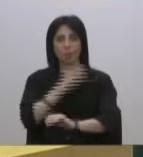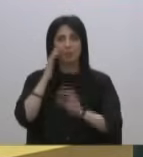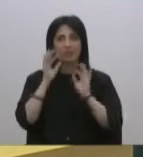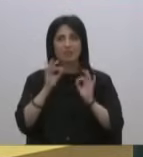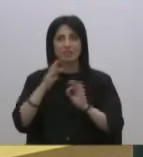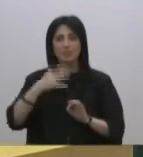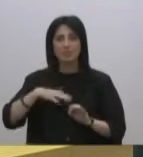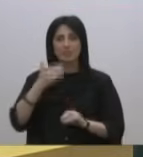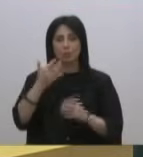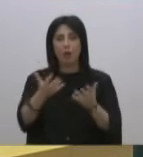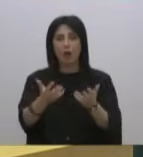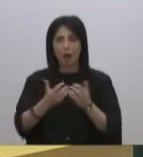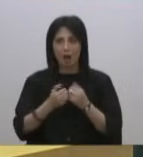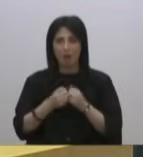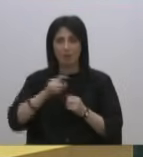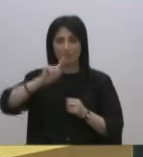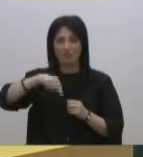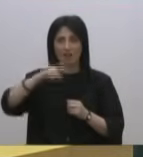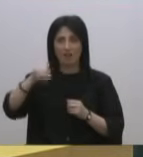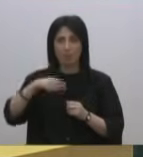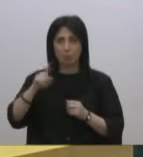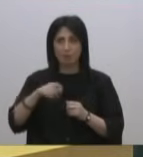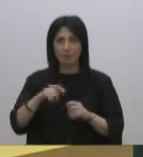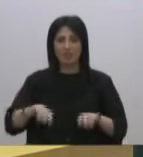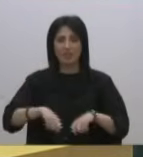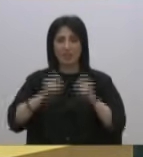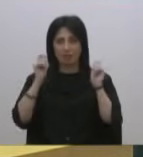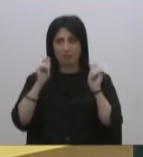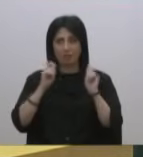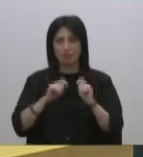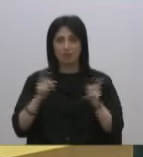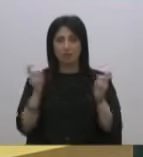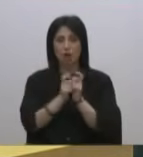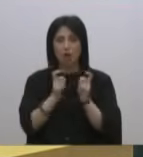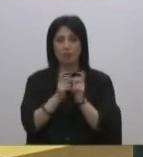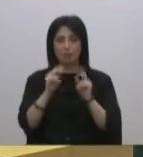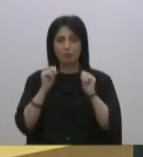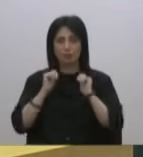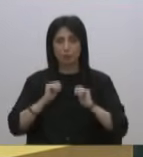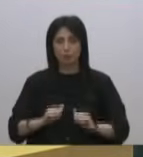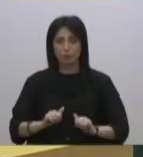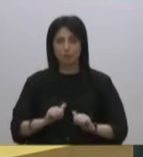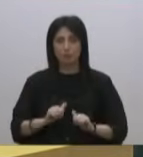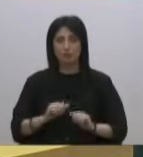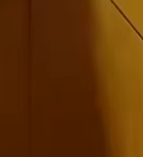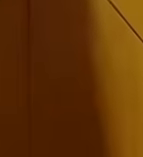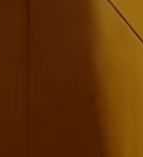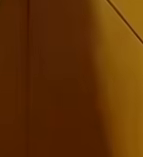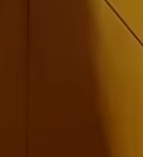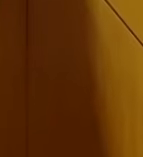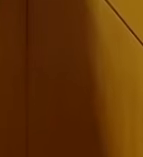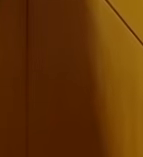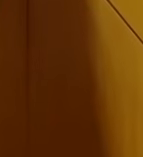სამართლისა და საქართველოს მიერ აღებული ვალდებულების დარღვევას კონფლიქტები მშვიდობიანი საშუალებით